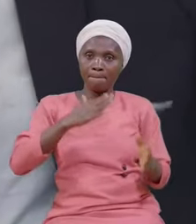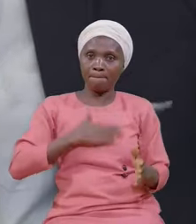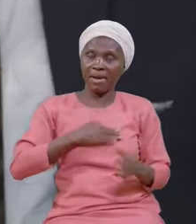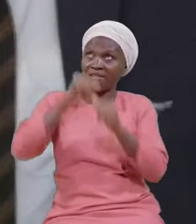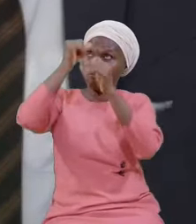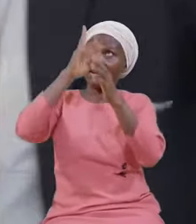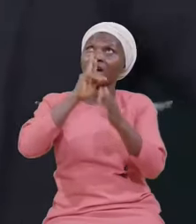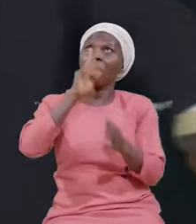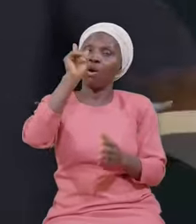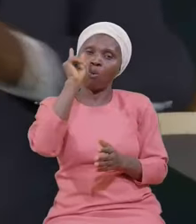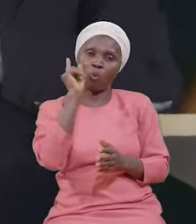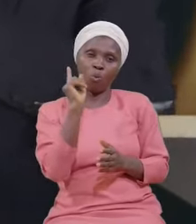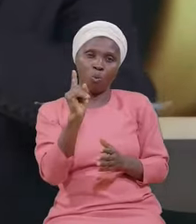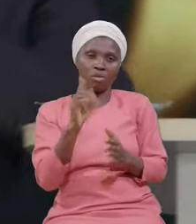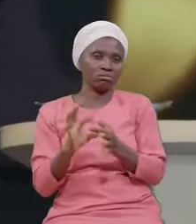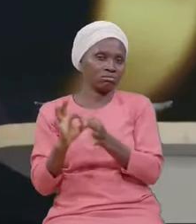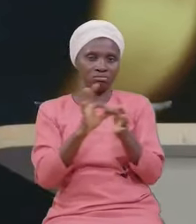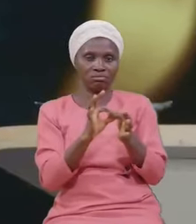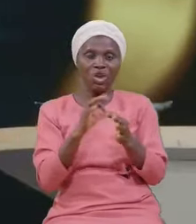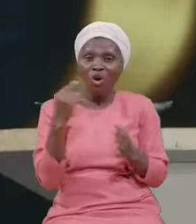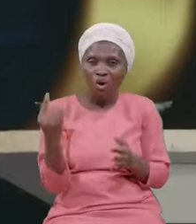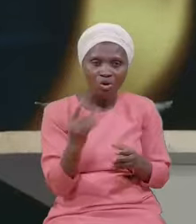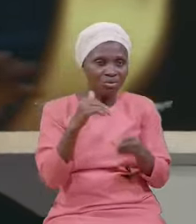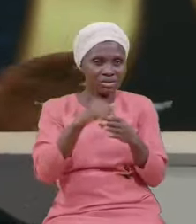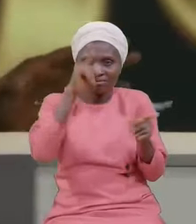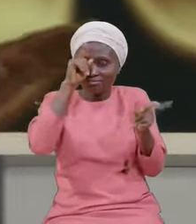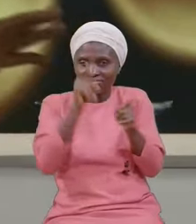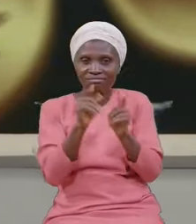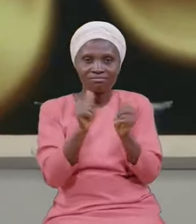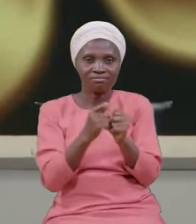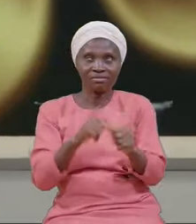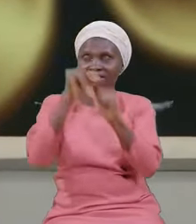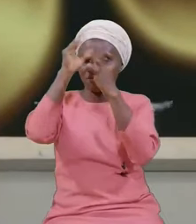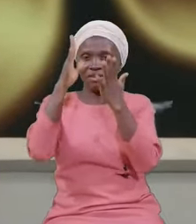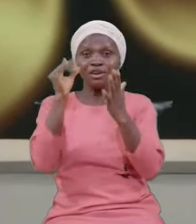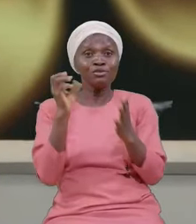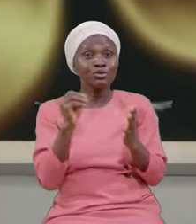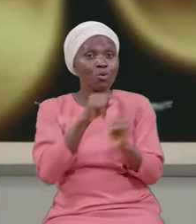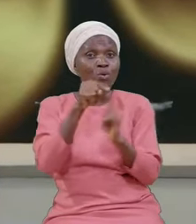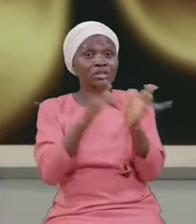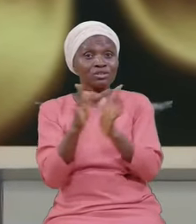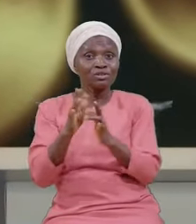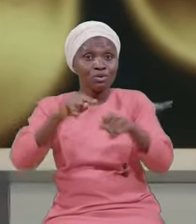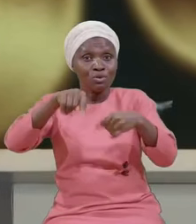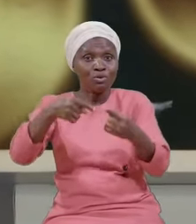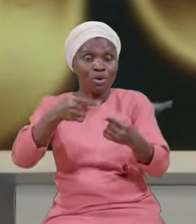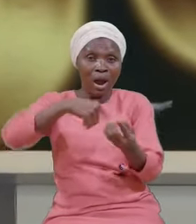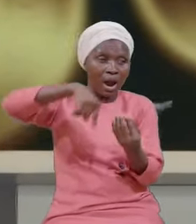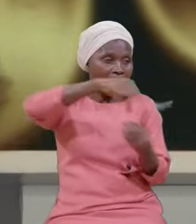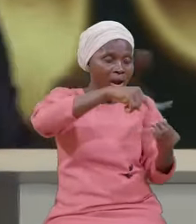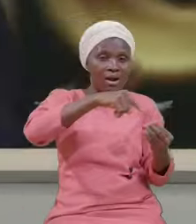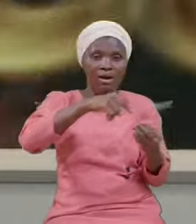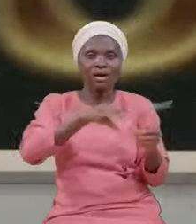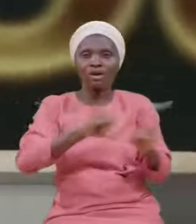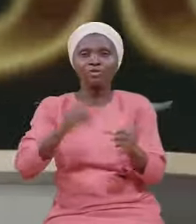Toujours en accord avec le Père. Ainsi donc, il allait de lui en lui faisant du bien, guérissant tous ceux qui